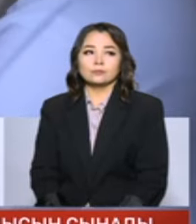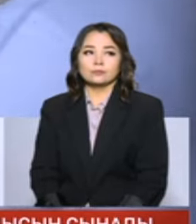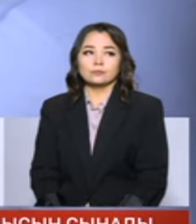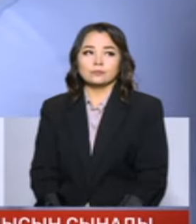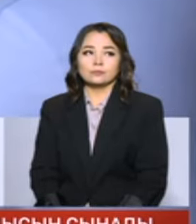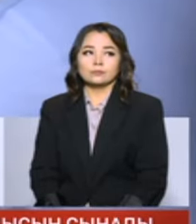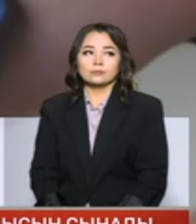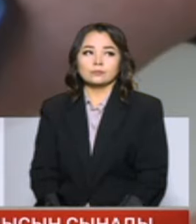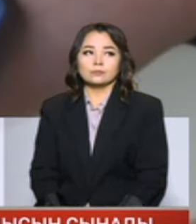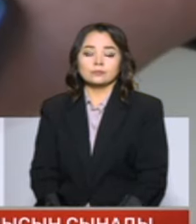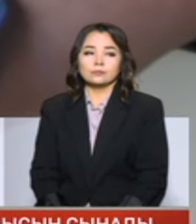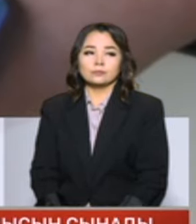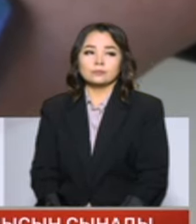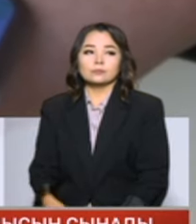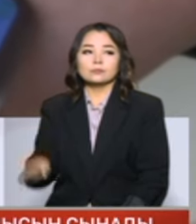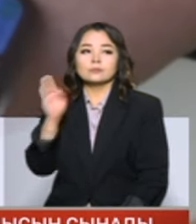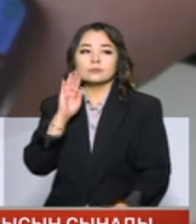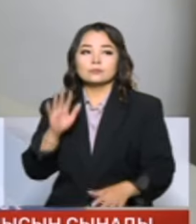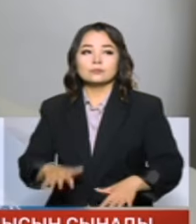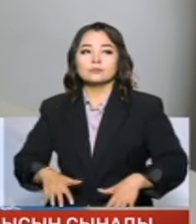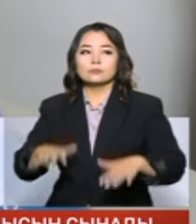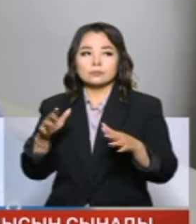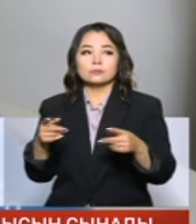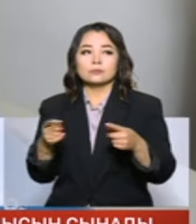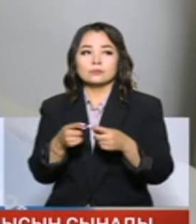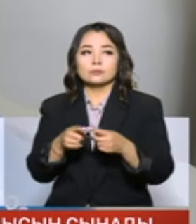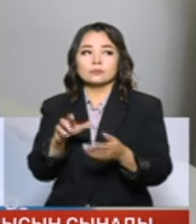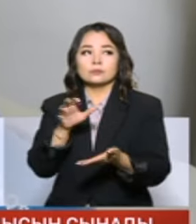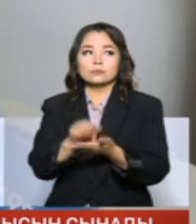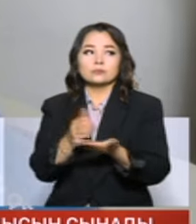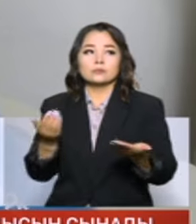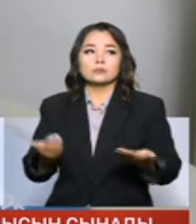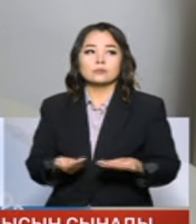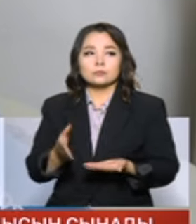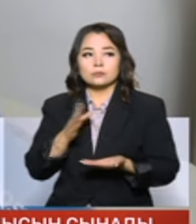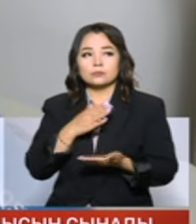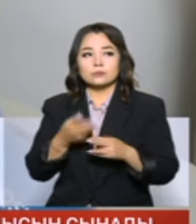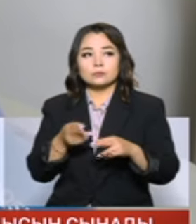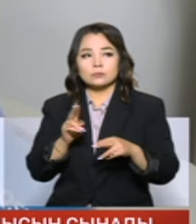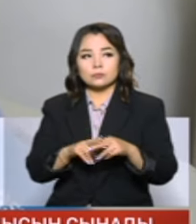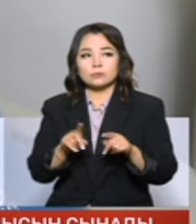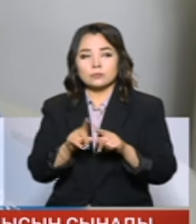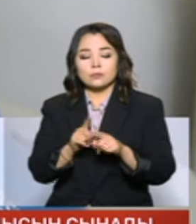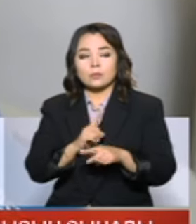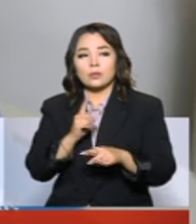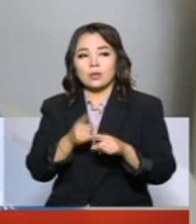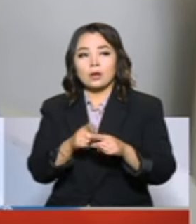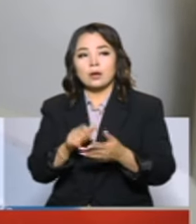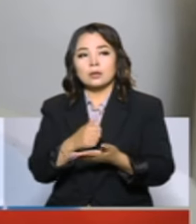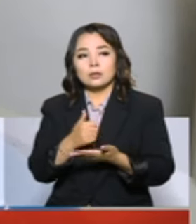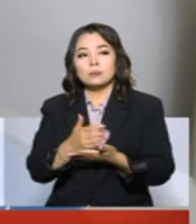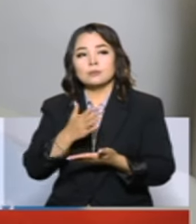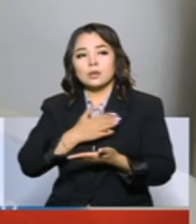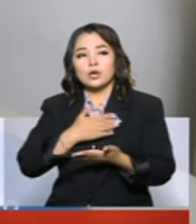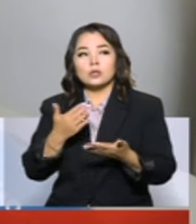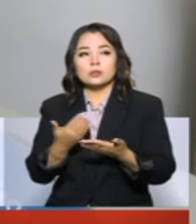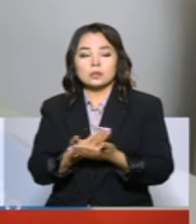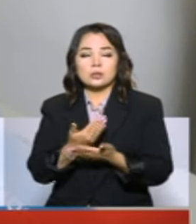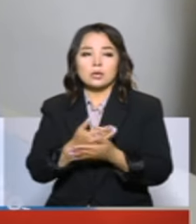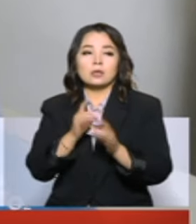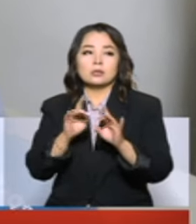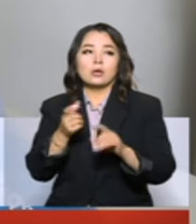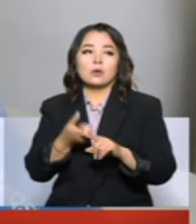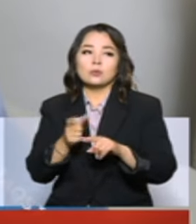жалғастырмақ. Су тасқыннан кейін квартира жалдап тұрып жатқанбыз. Және де осындай Құлсары әкімдігімізге жаңалық айтқанда